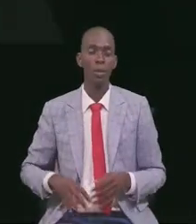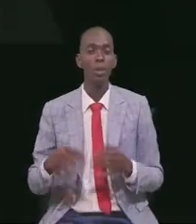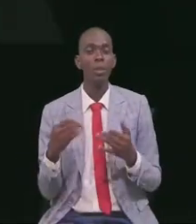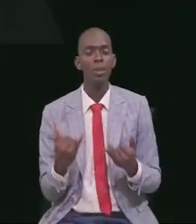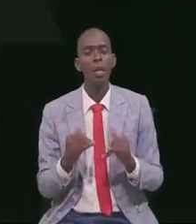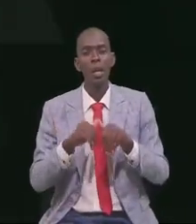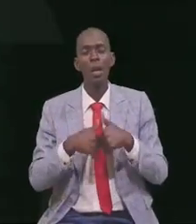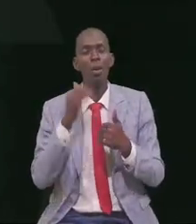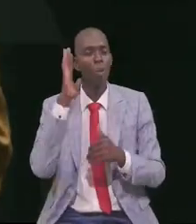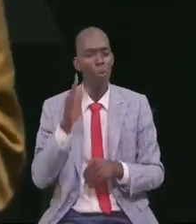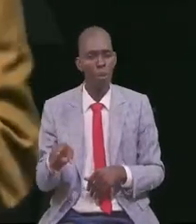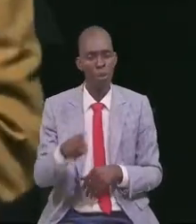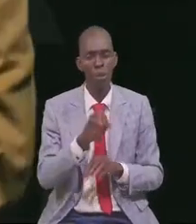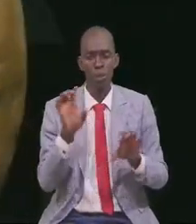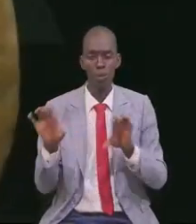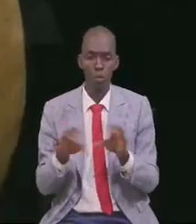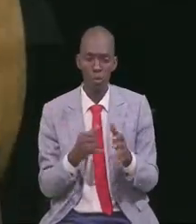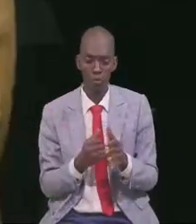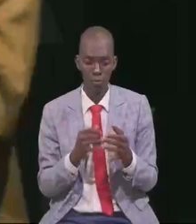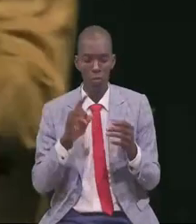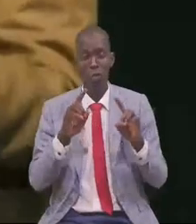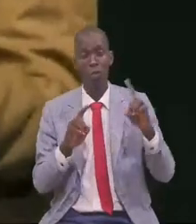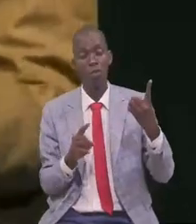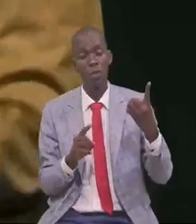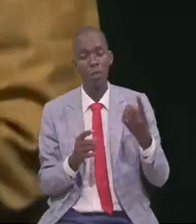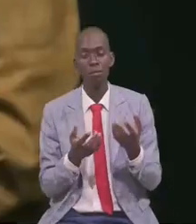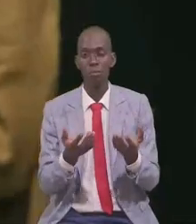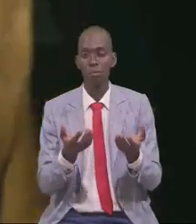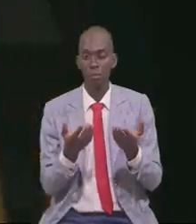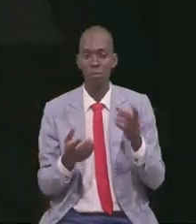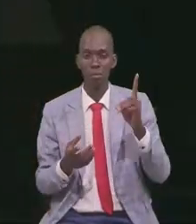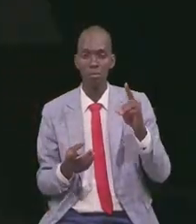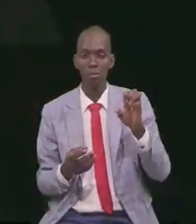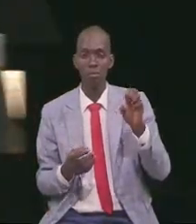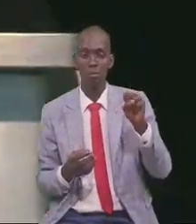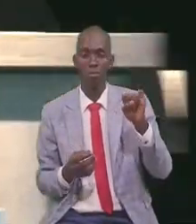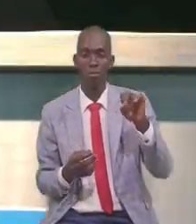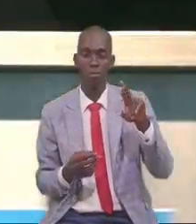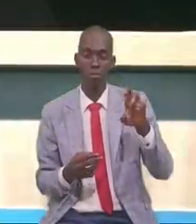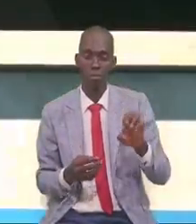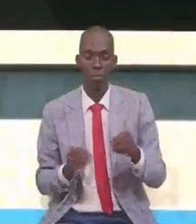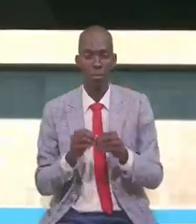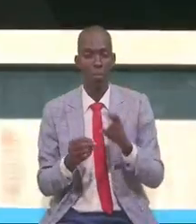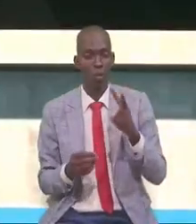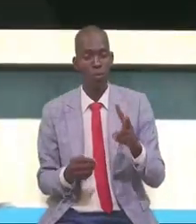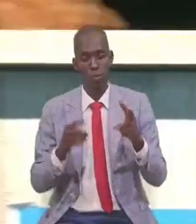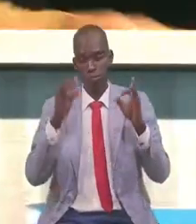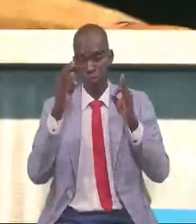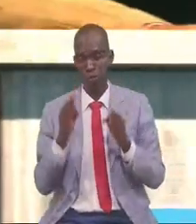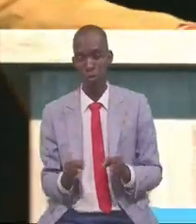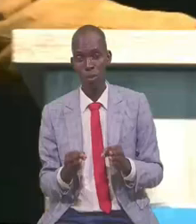faire? Le désir. Comment est-ce qu'ils ont pu le faire? La décision. Comment est-ce qu'ils ont pu le faire?